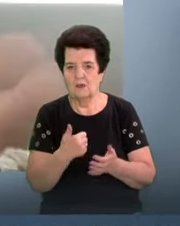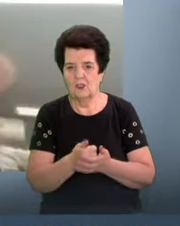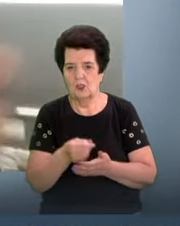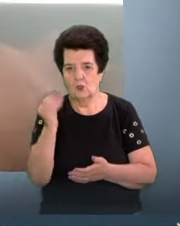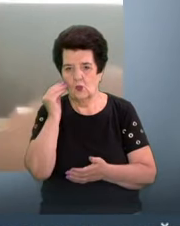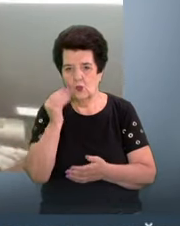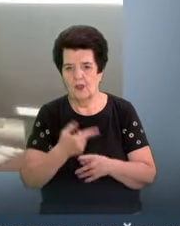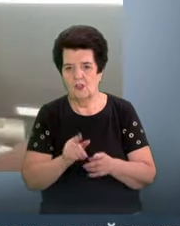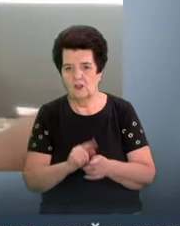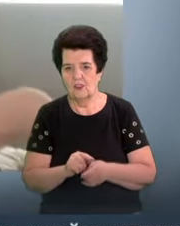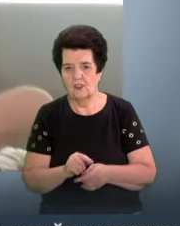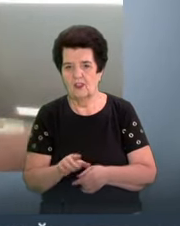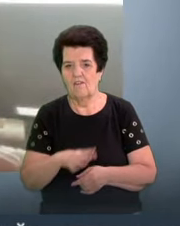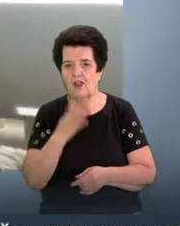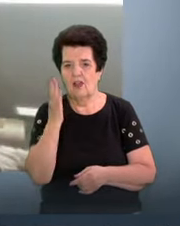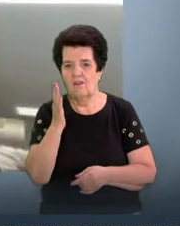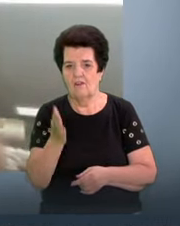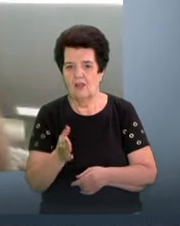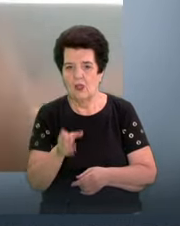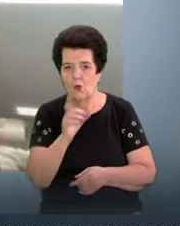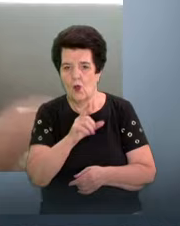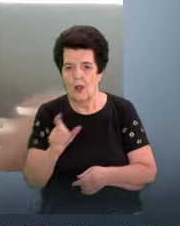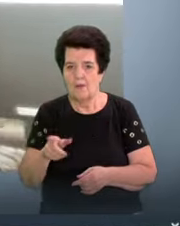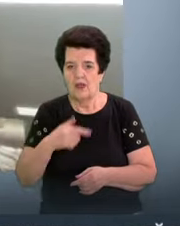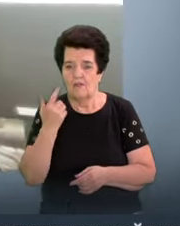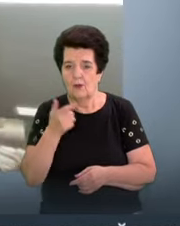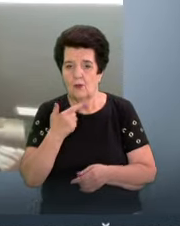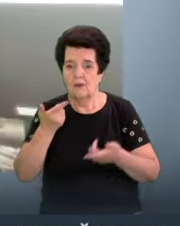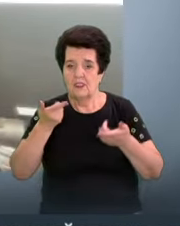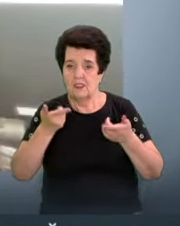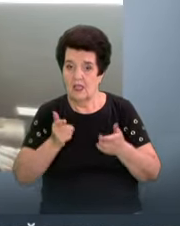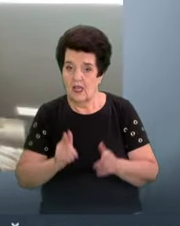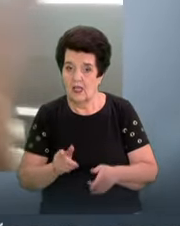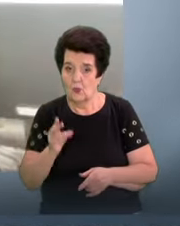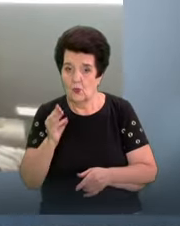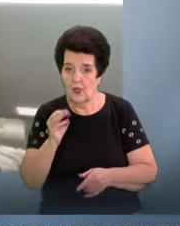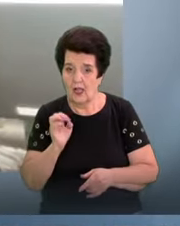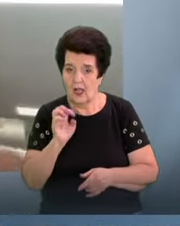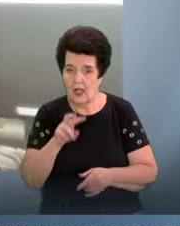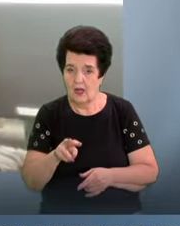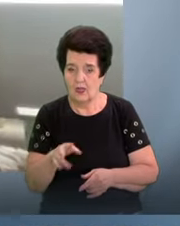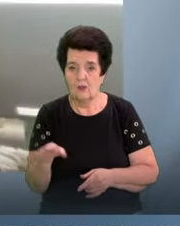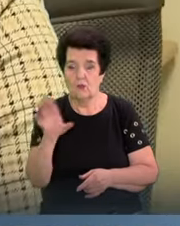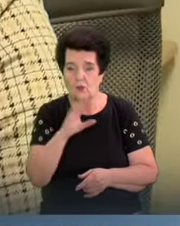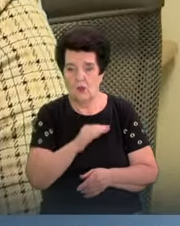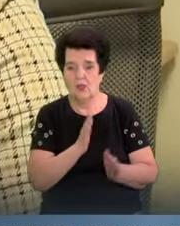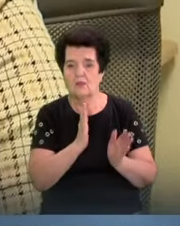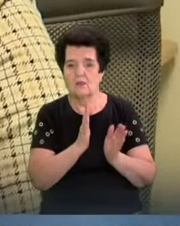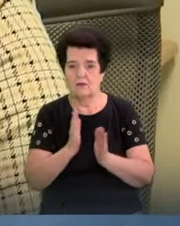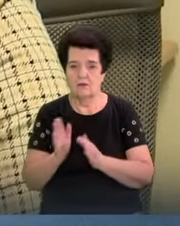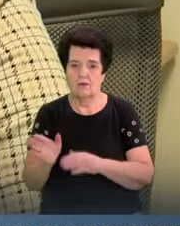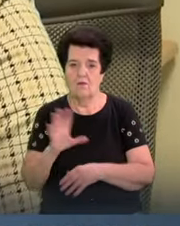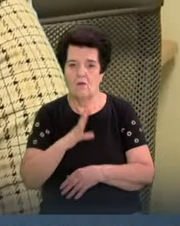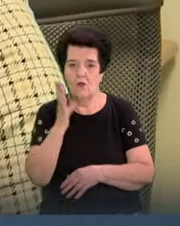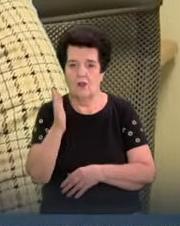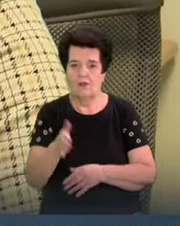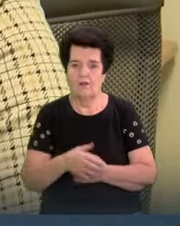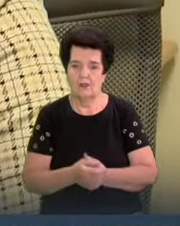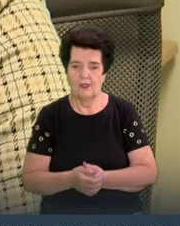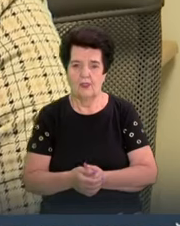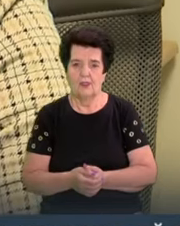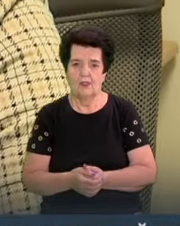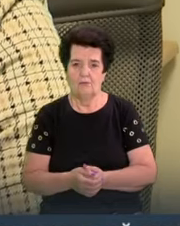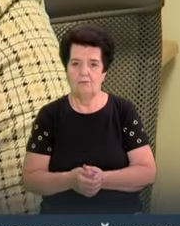al acestei rubrici va fi de a spune oamenilor: vorbiți natural, că toate se vor aranja cu timpul. Veți transmite corespondență și